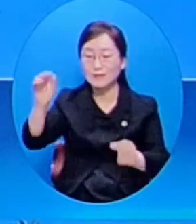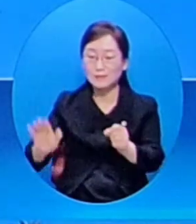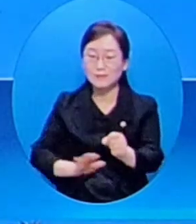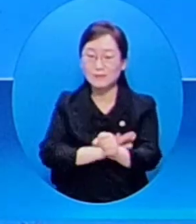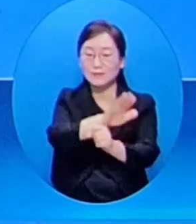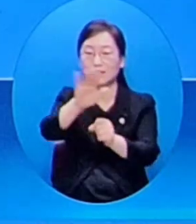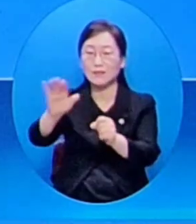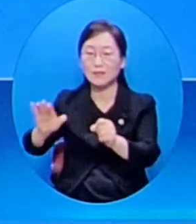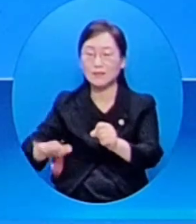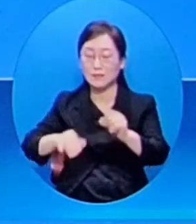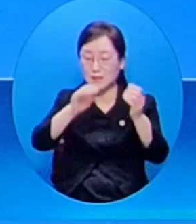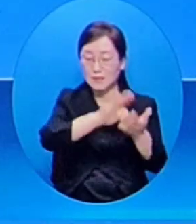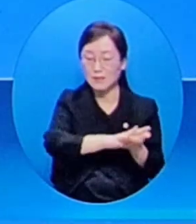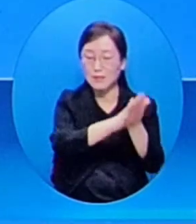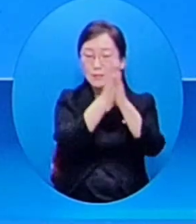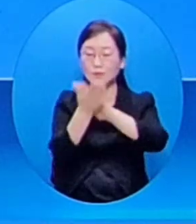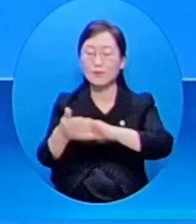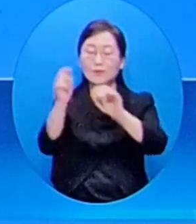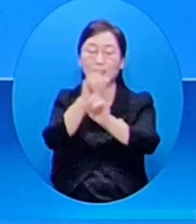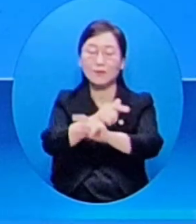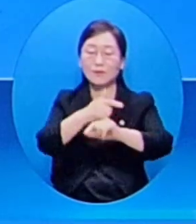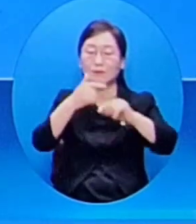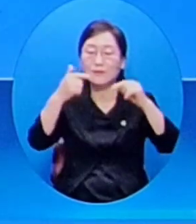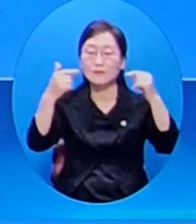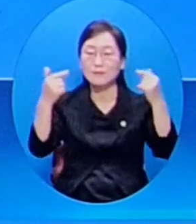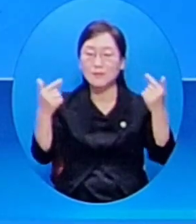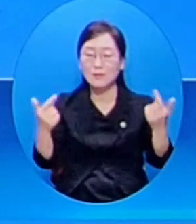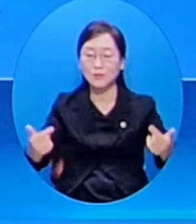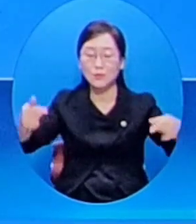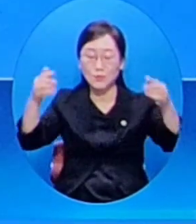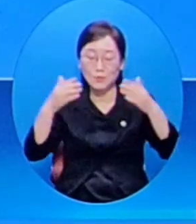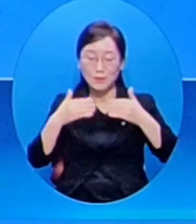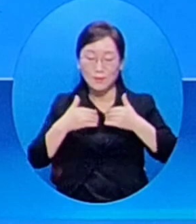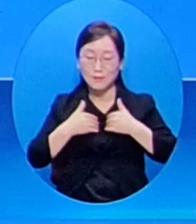그 사랑